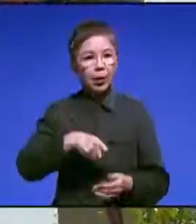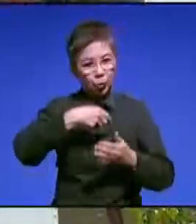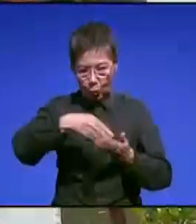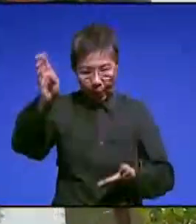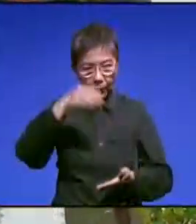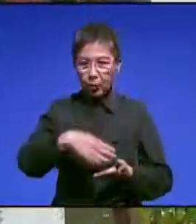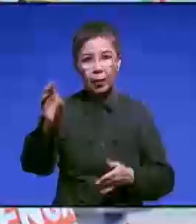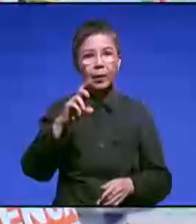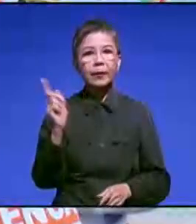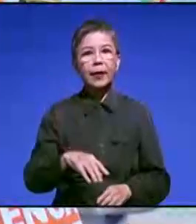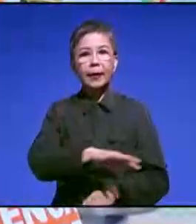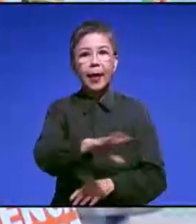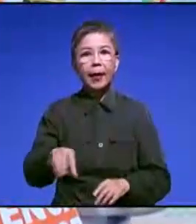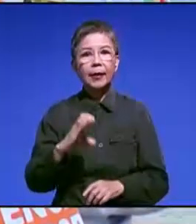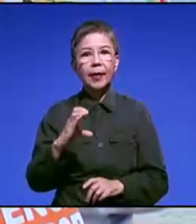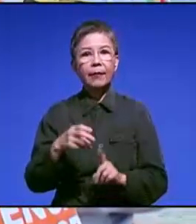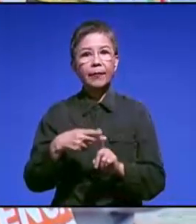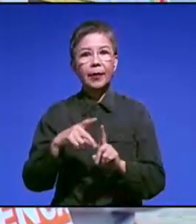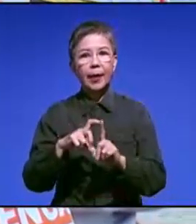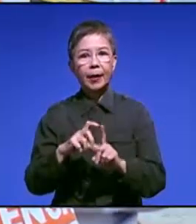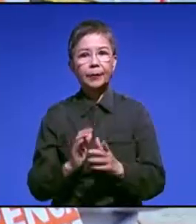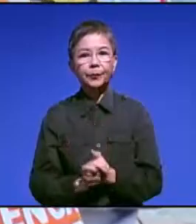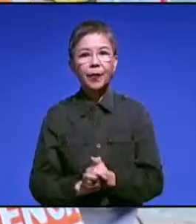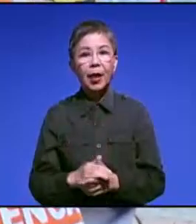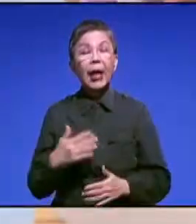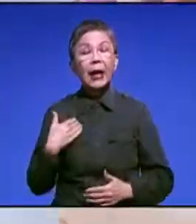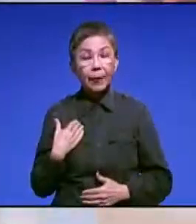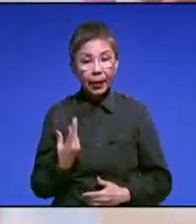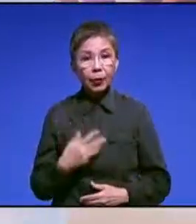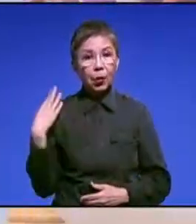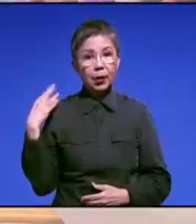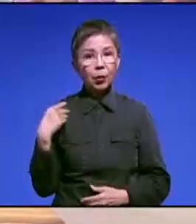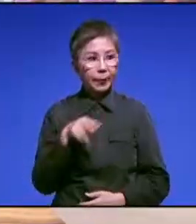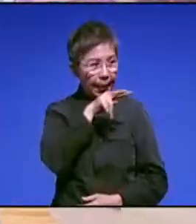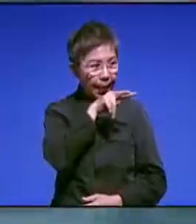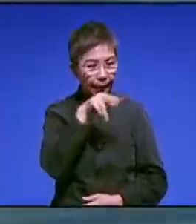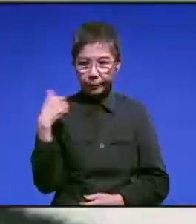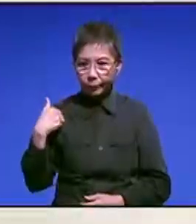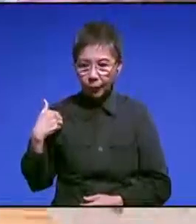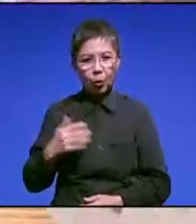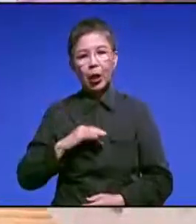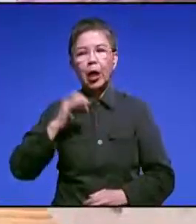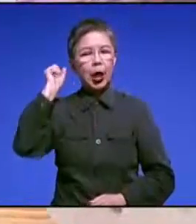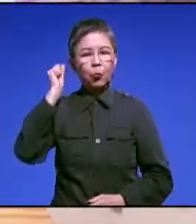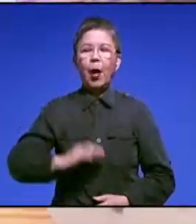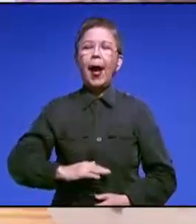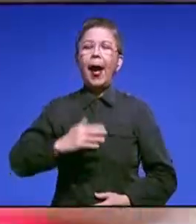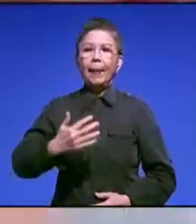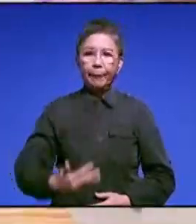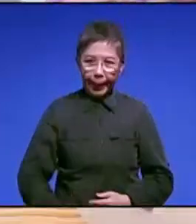carfreeday hitam menjaga Disitu baik itu ibu hamil